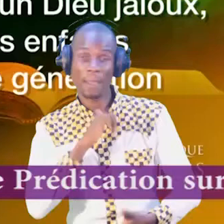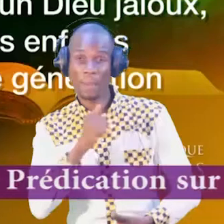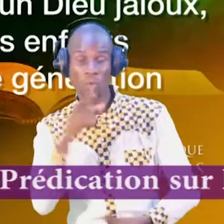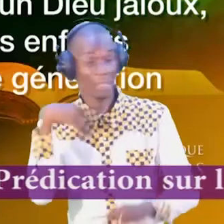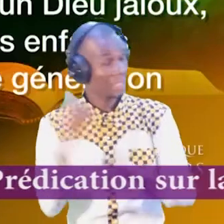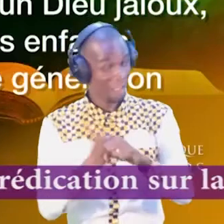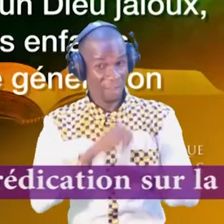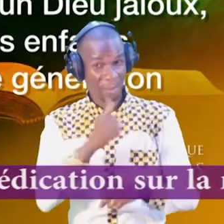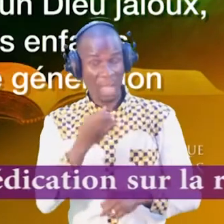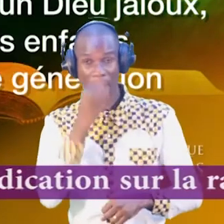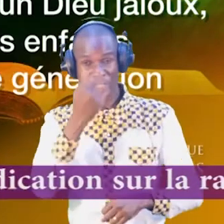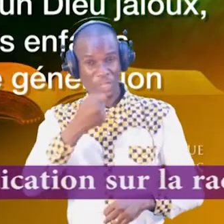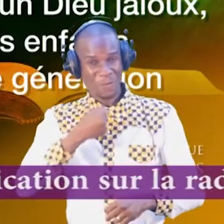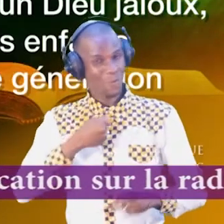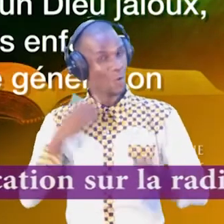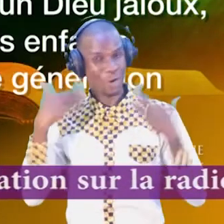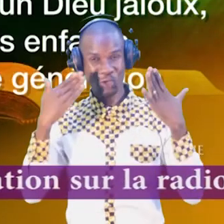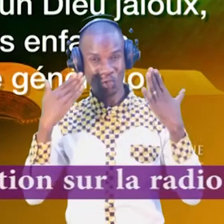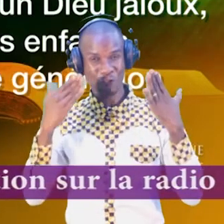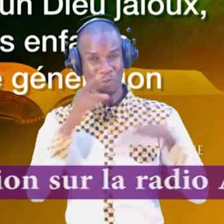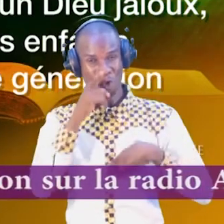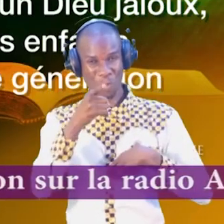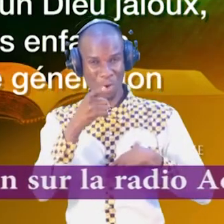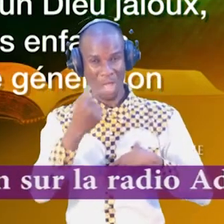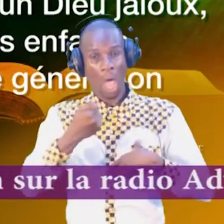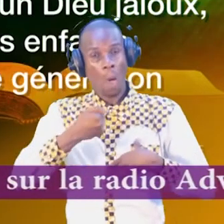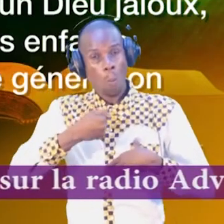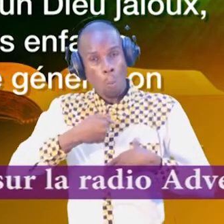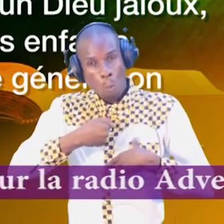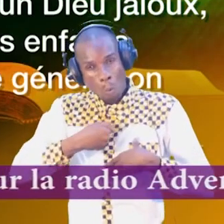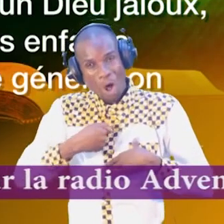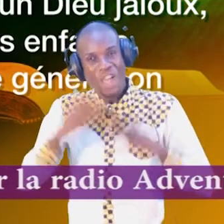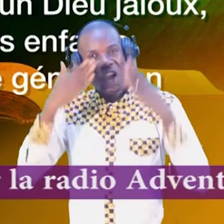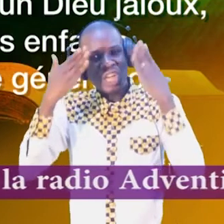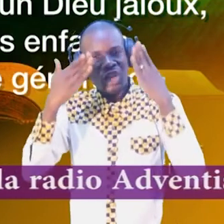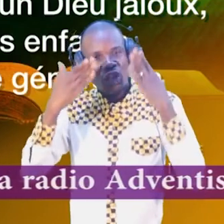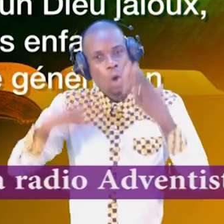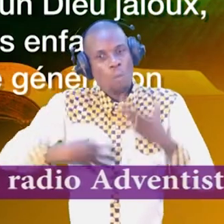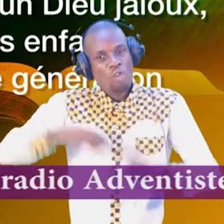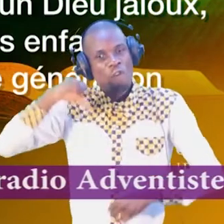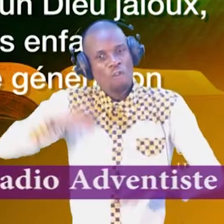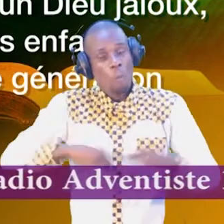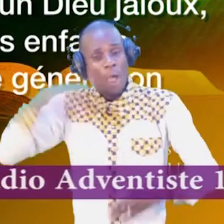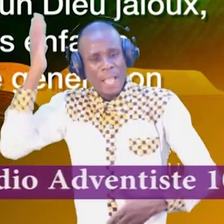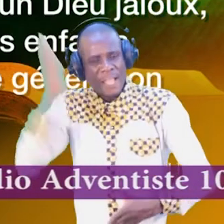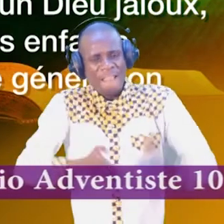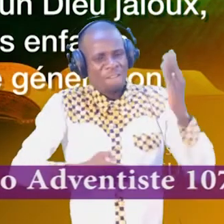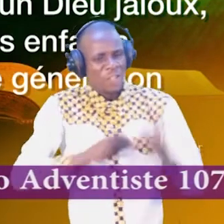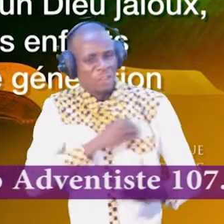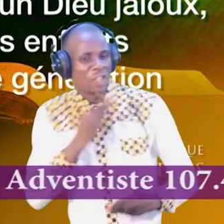kati ya mobeko oyo, alobi okogumbamela yango te mpe okosalela yango te. Jambi ngai Yawe Nzambe na